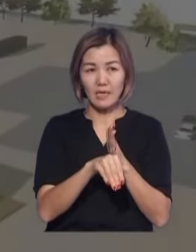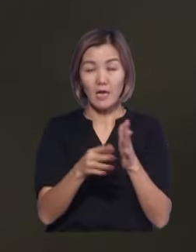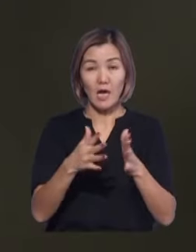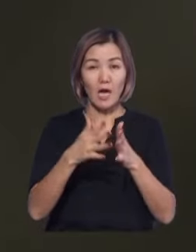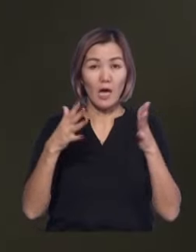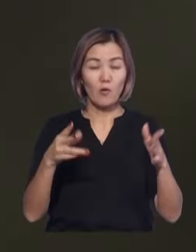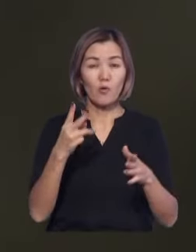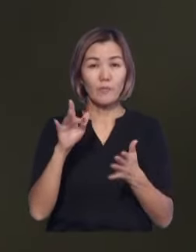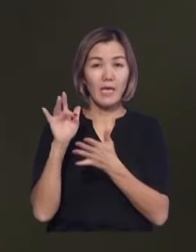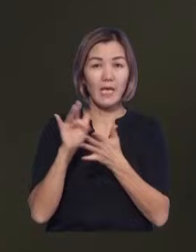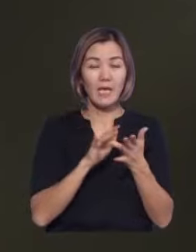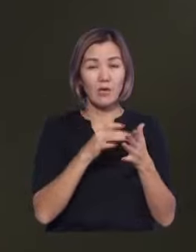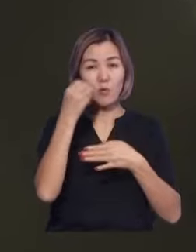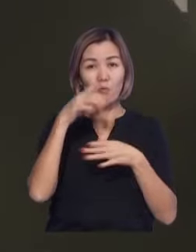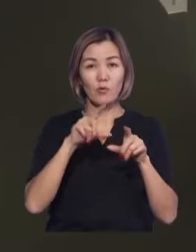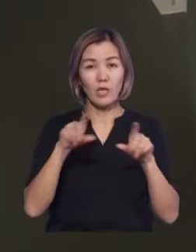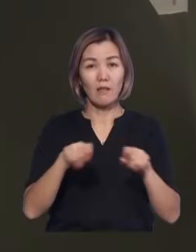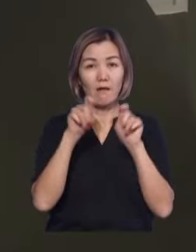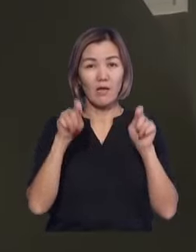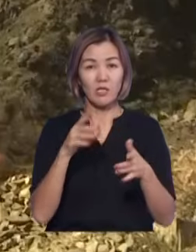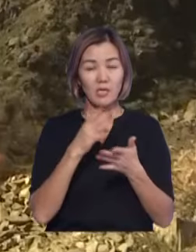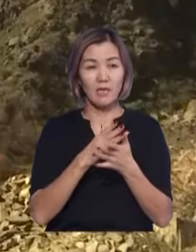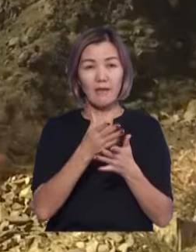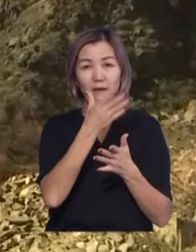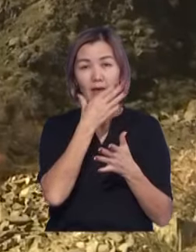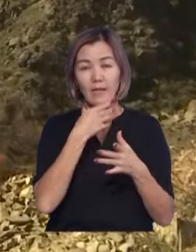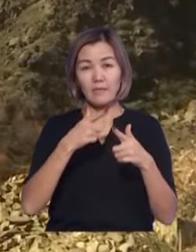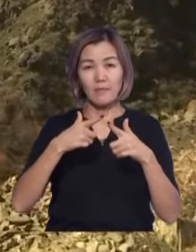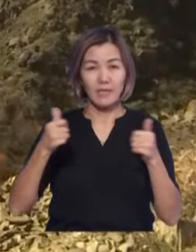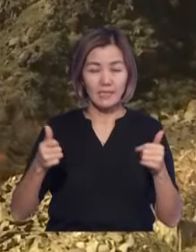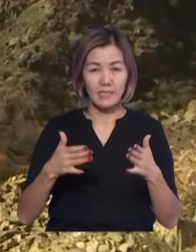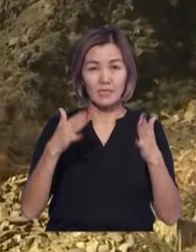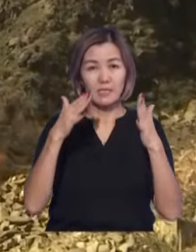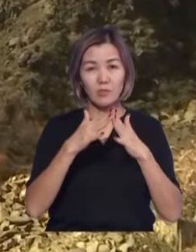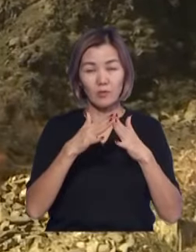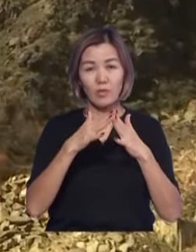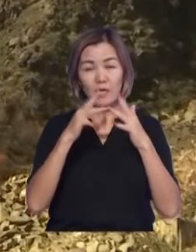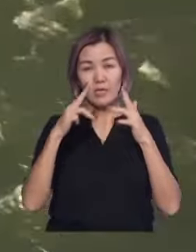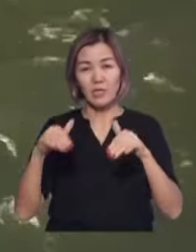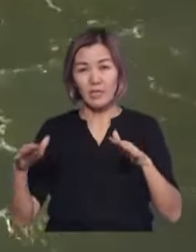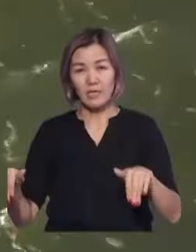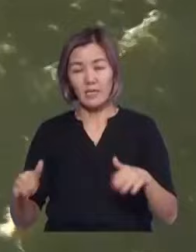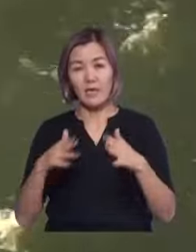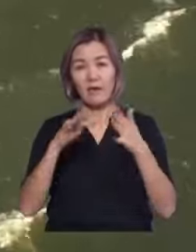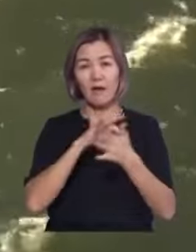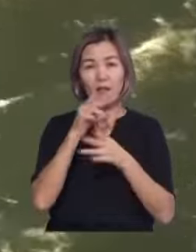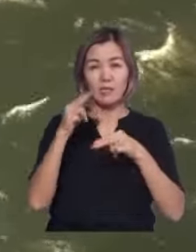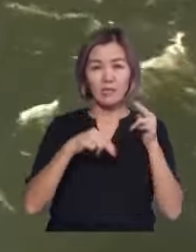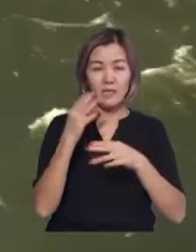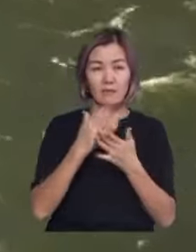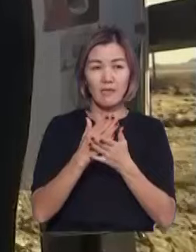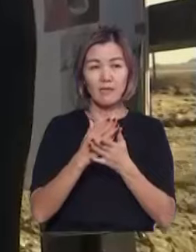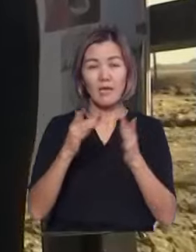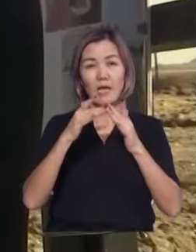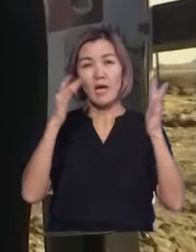ауқымды экотуристік орталық ашпақ. Мұнда сәулетті қонақ үйлер мен шатырлар қалашығы салынады. Әрі әр түрлі